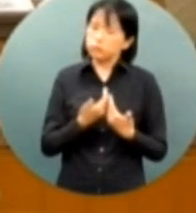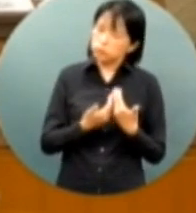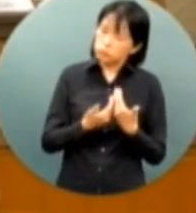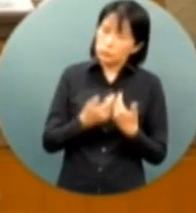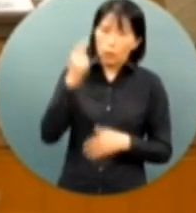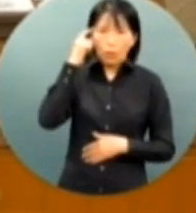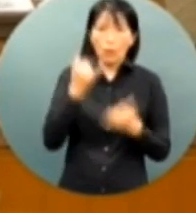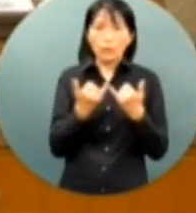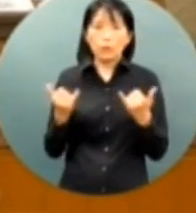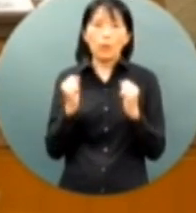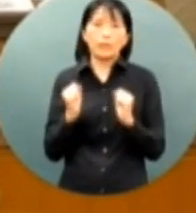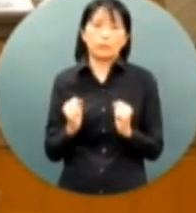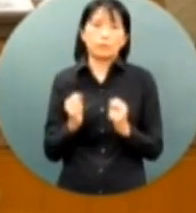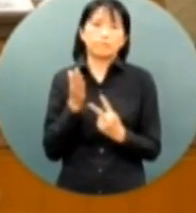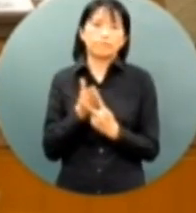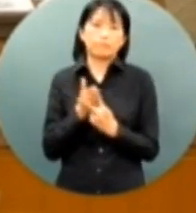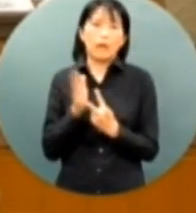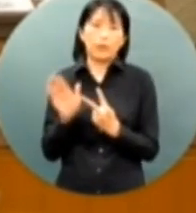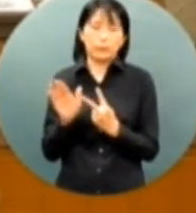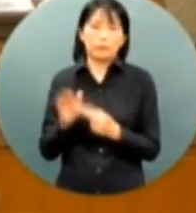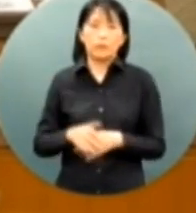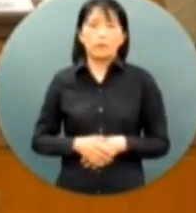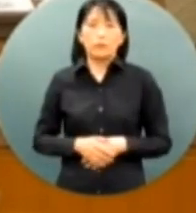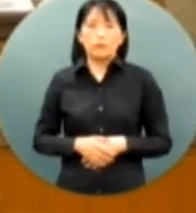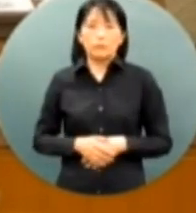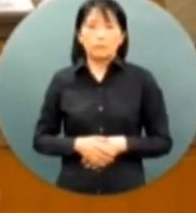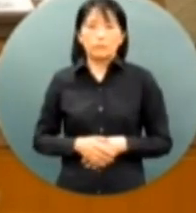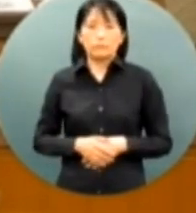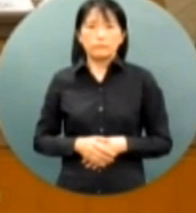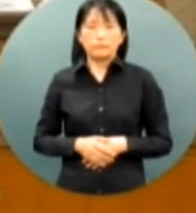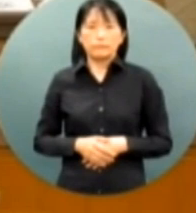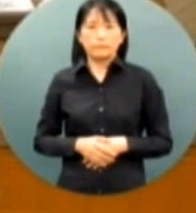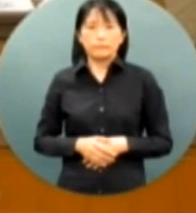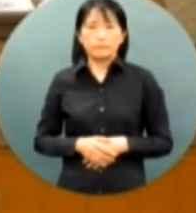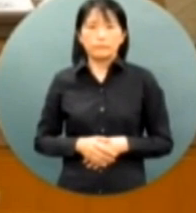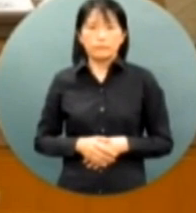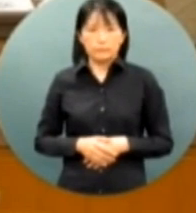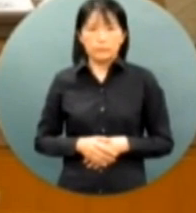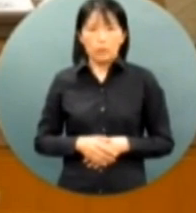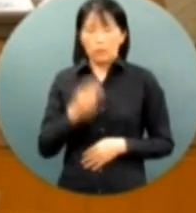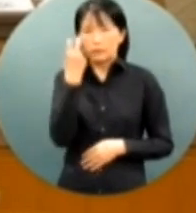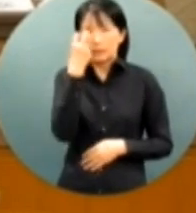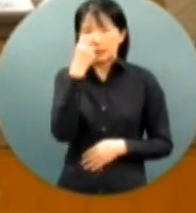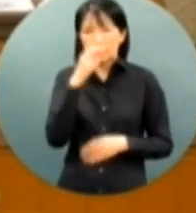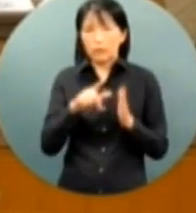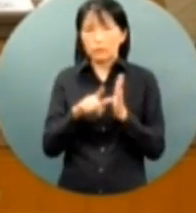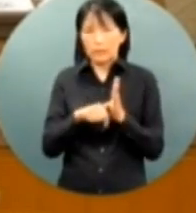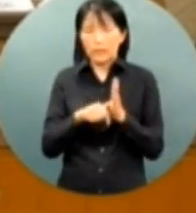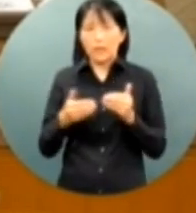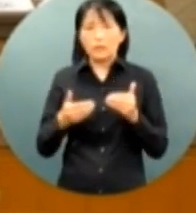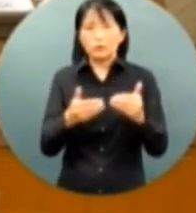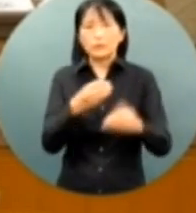方もいらっしゃるわけでありまして、そのような点を5回の審査にあたって、推進の方